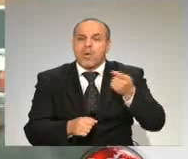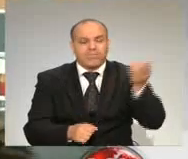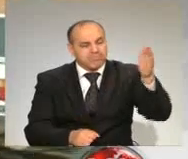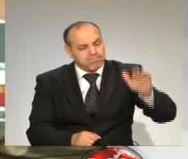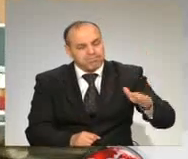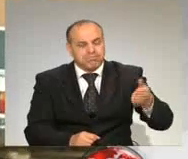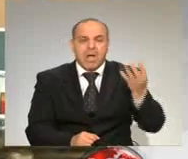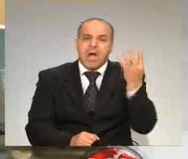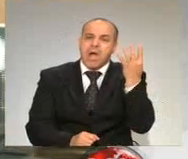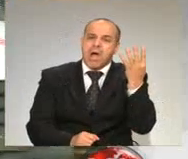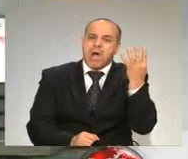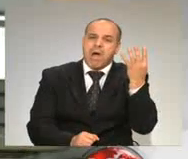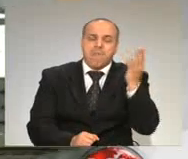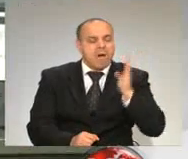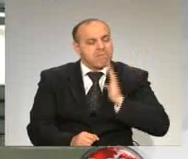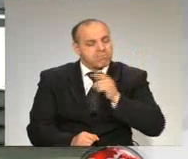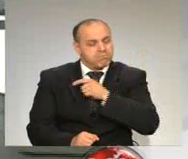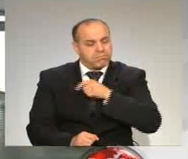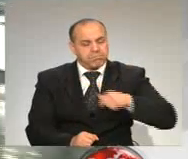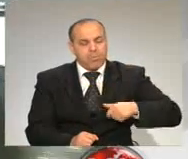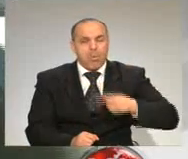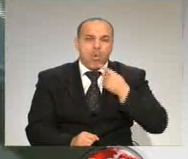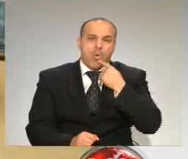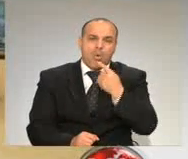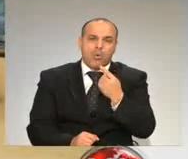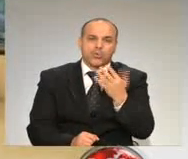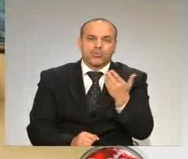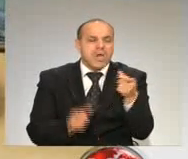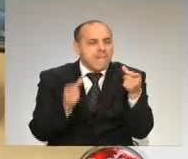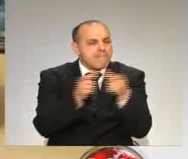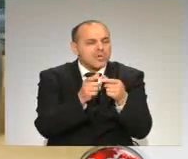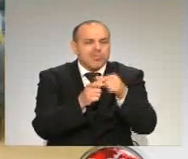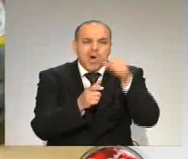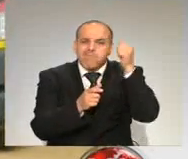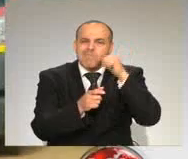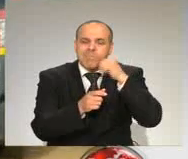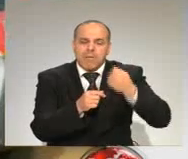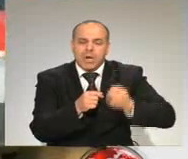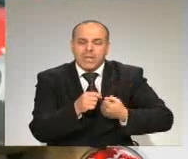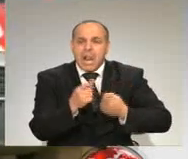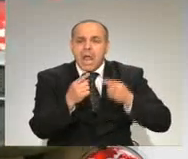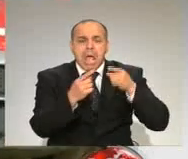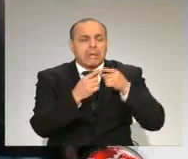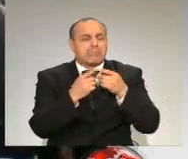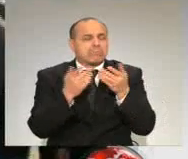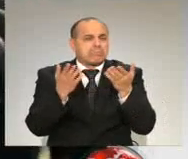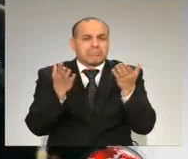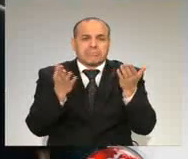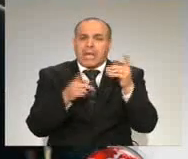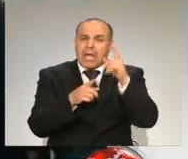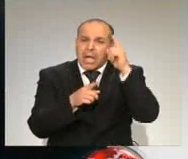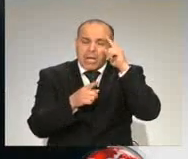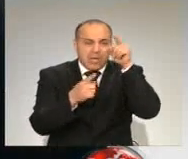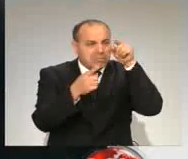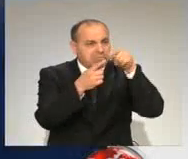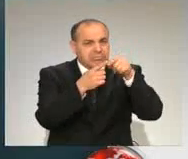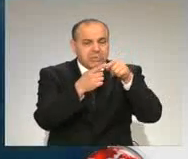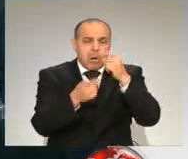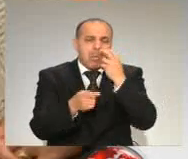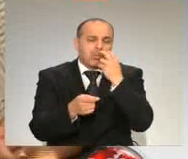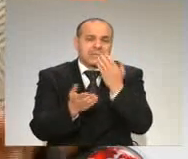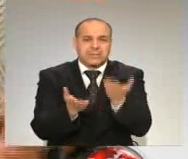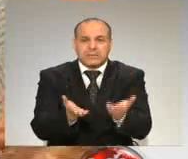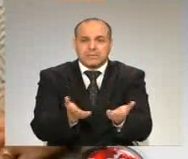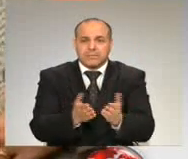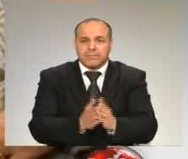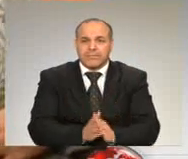استشهاد 4 من قواتنا الأمنية من قبل مجموعات لا هدف لها سوى استهداف أمننا.